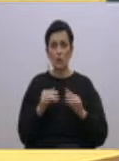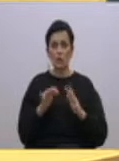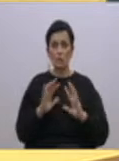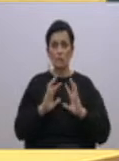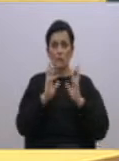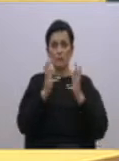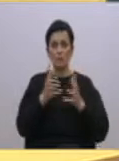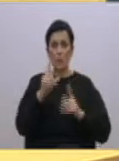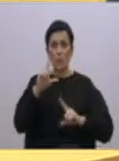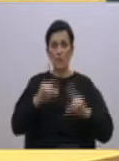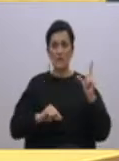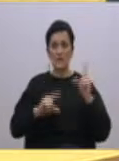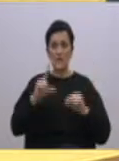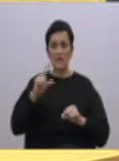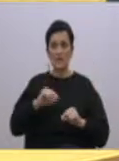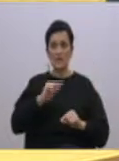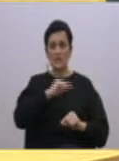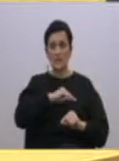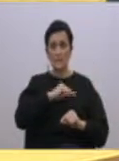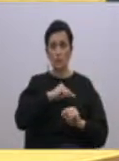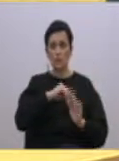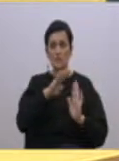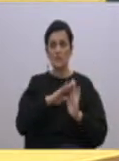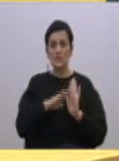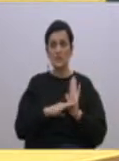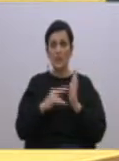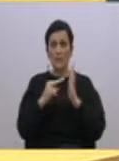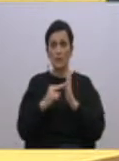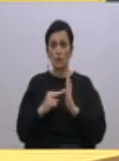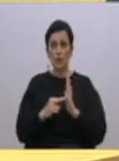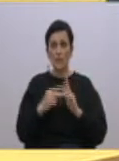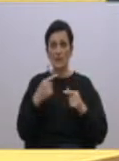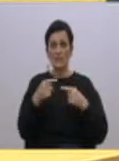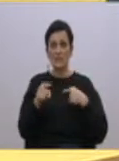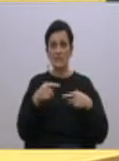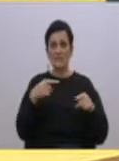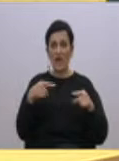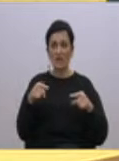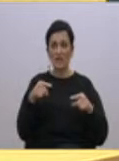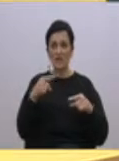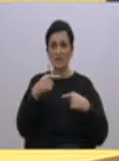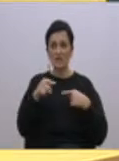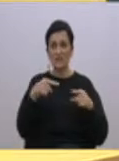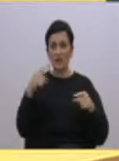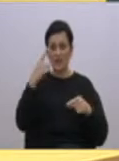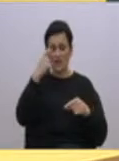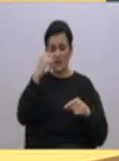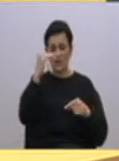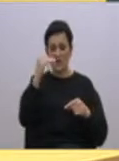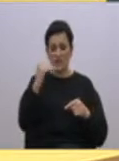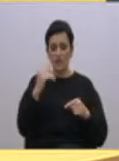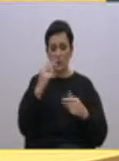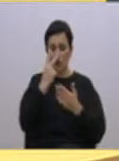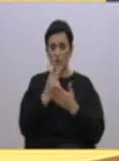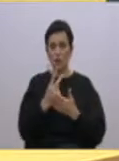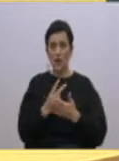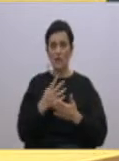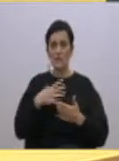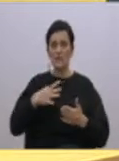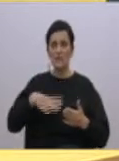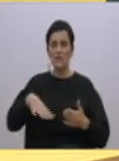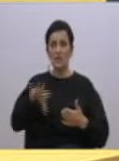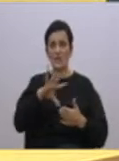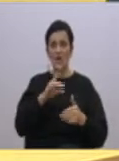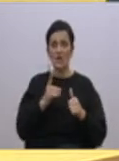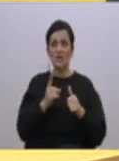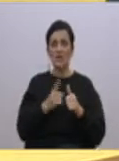ქვეყნის სტატისტიკის სამსახურების სისტემების შეფასებას სხვადასხვა კრიტერიუმების მიხედვით, საქართველოს